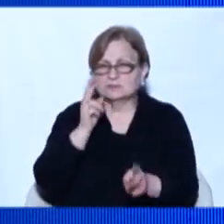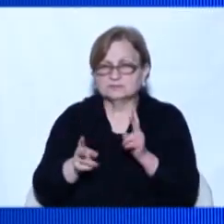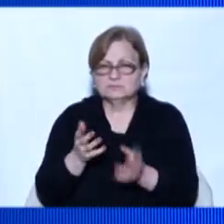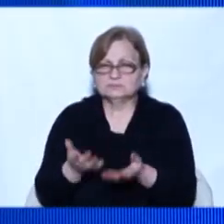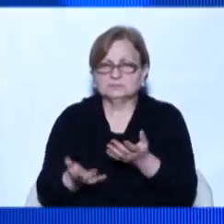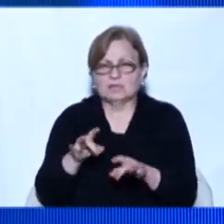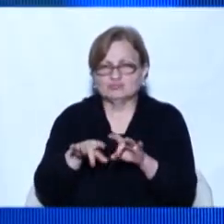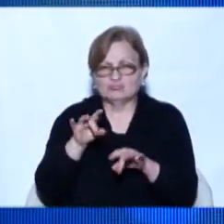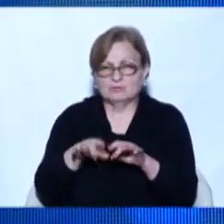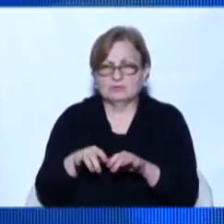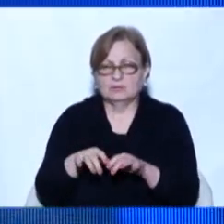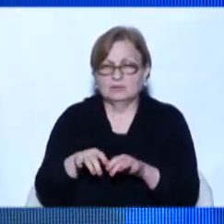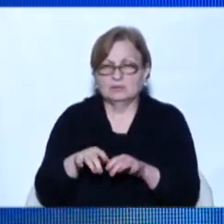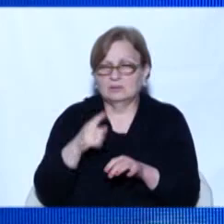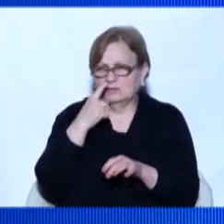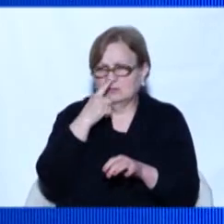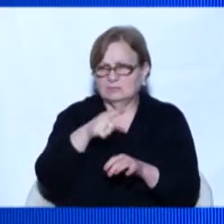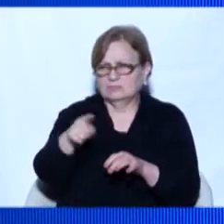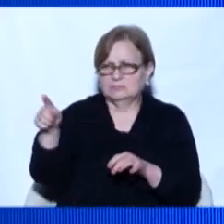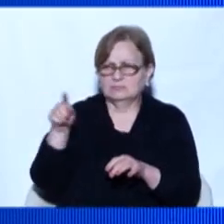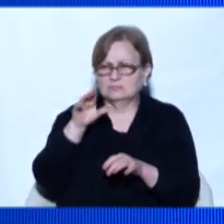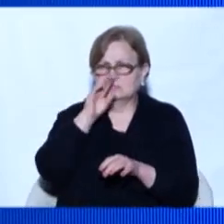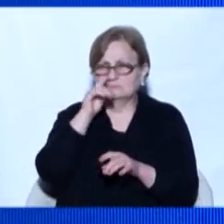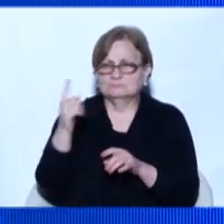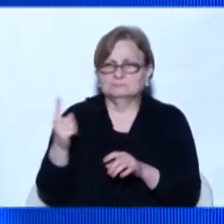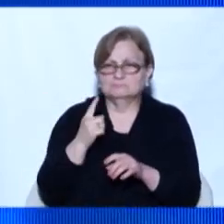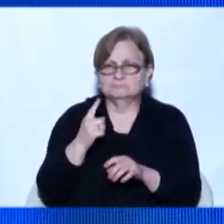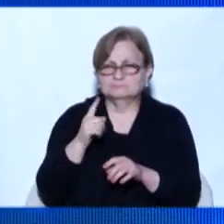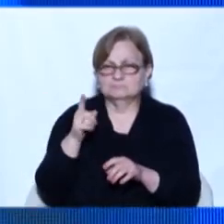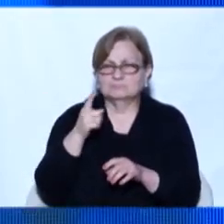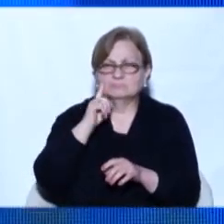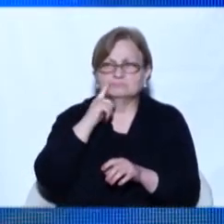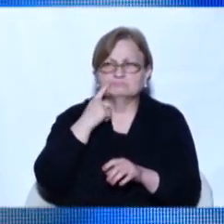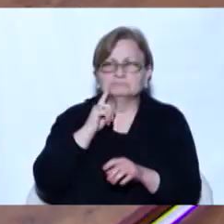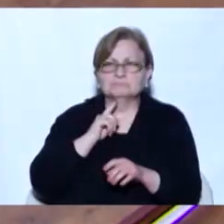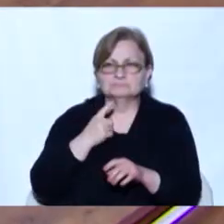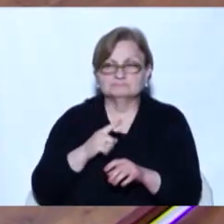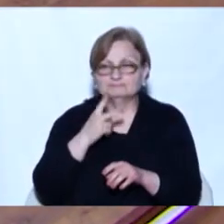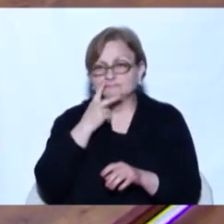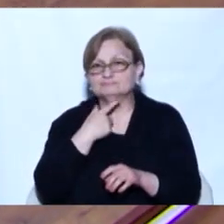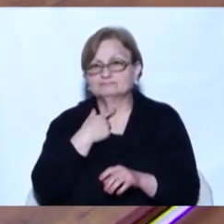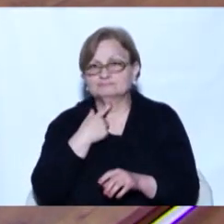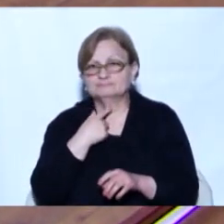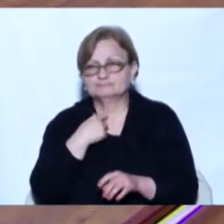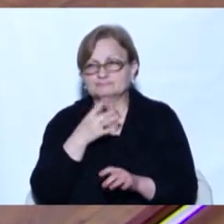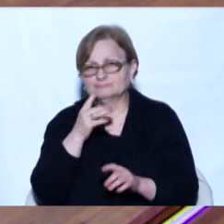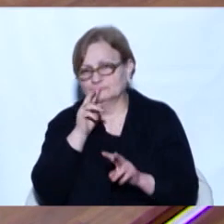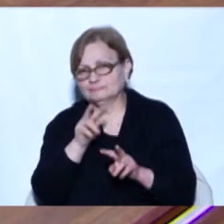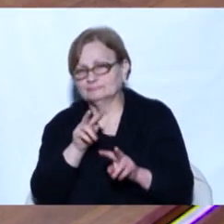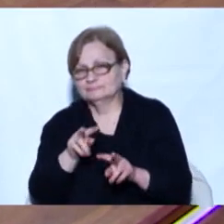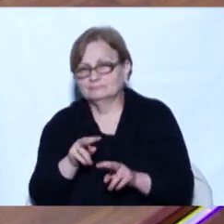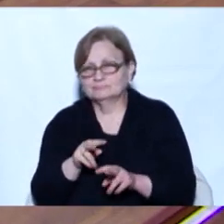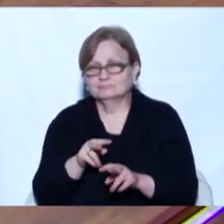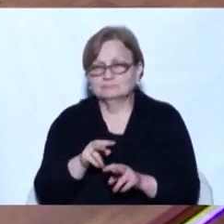ხარშავდა. პიპა შორი ახლო გაჩერდა და პირზე ნერწყ მომდგარმა თვალთვალი დაუწყო.